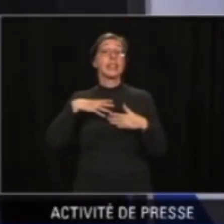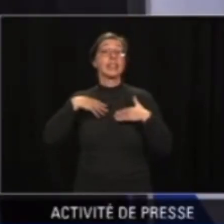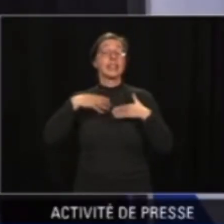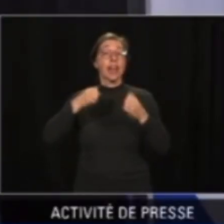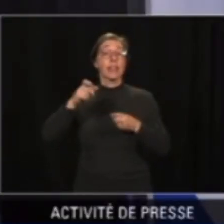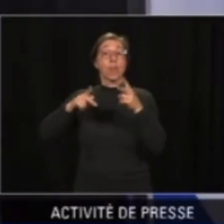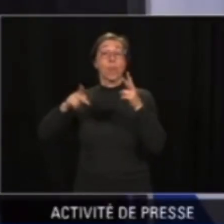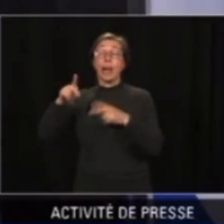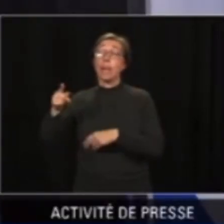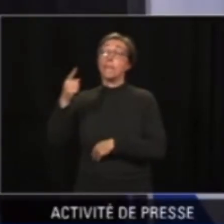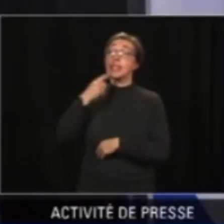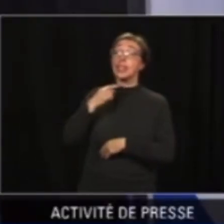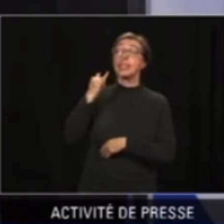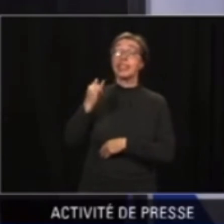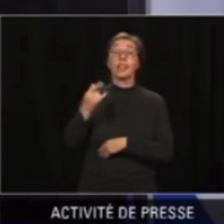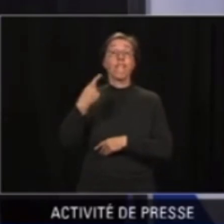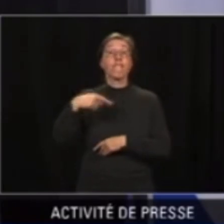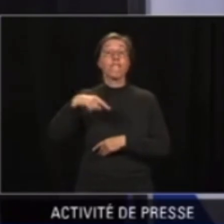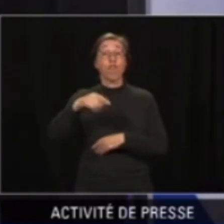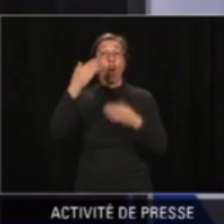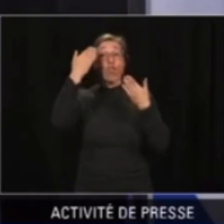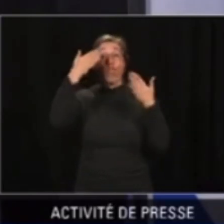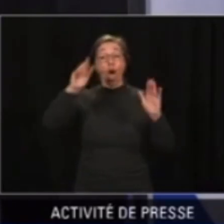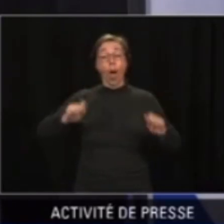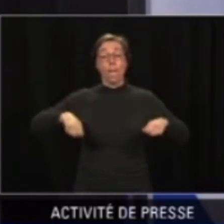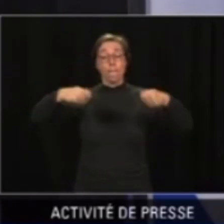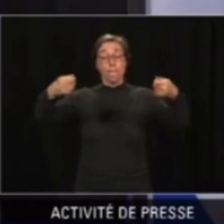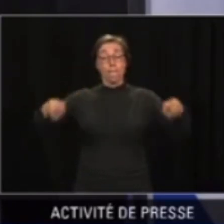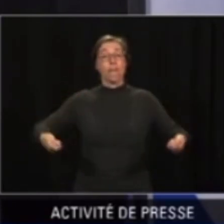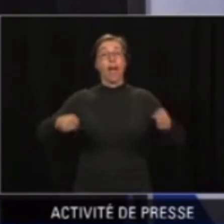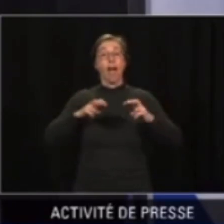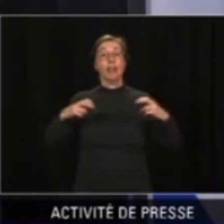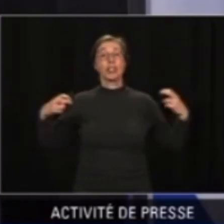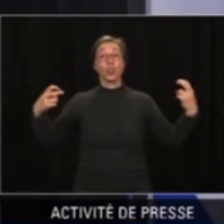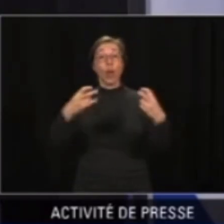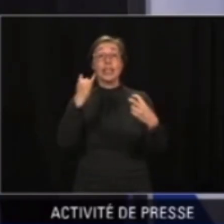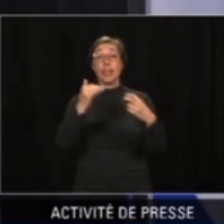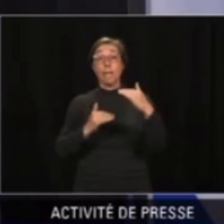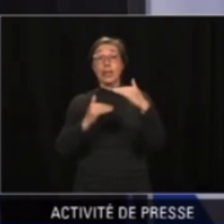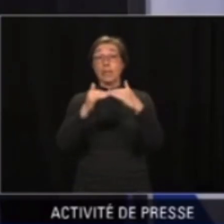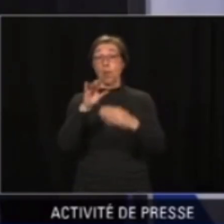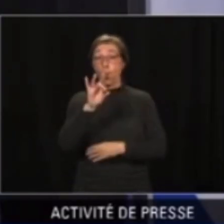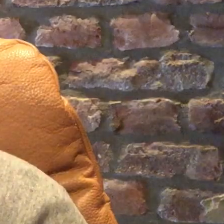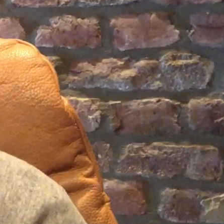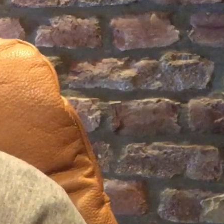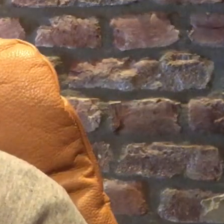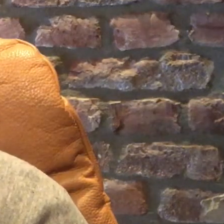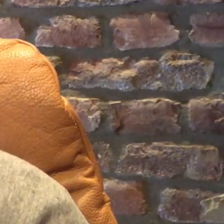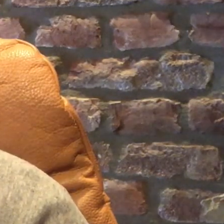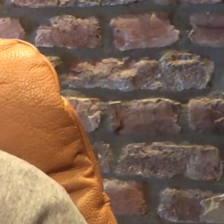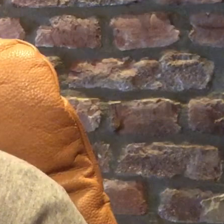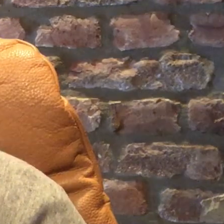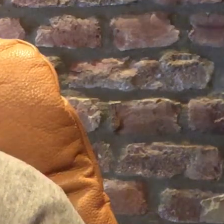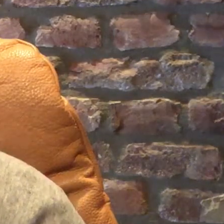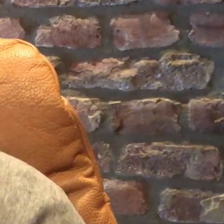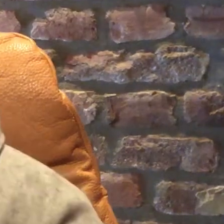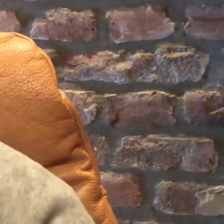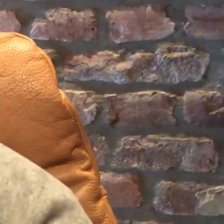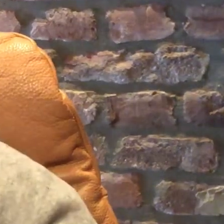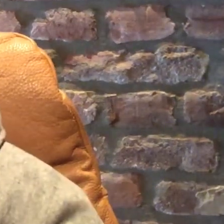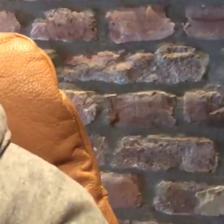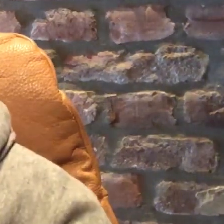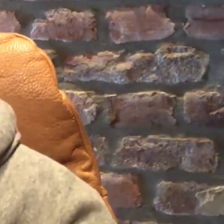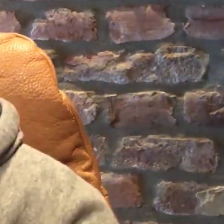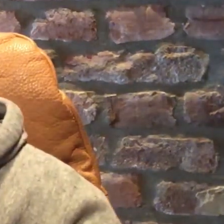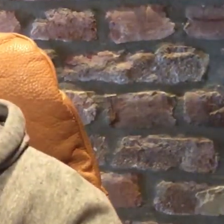maximum 8 une fois que vous êtes assis à deux mètres les uns des autres donc vous pouvez pique-niqué à 8 mais